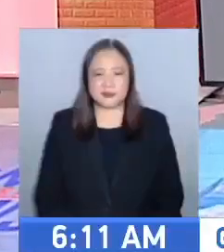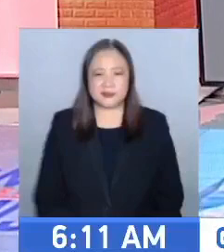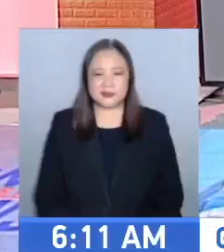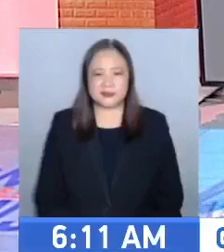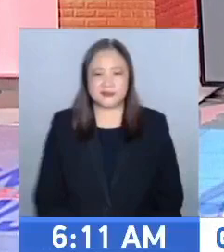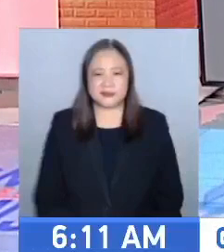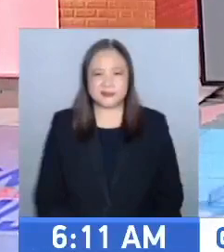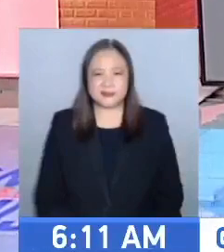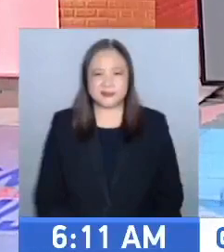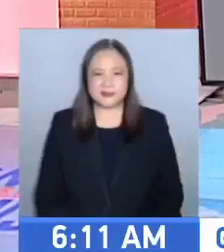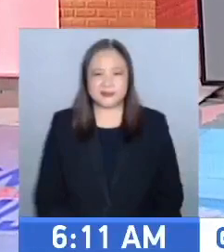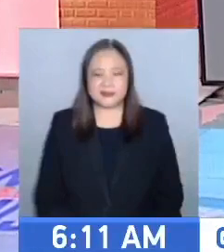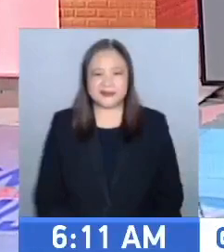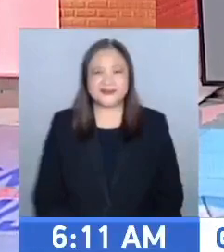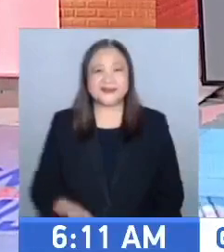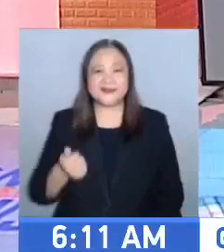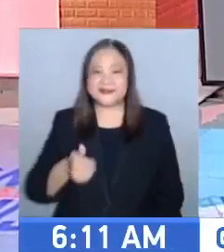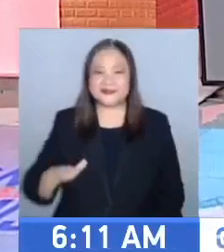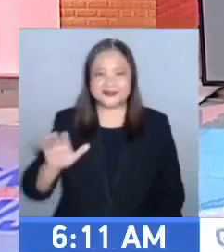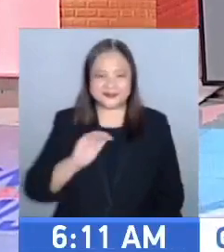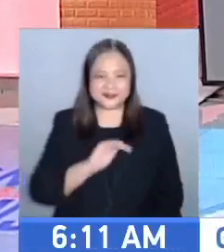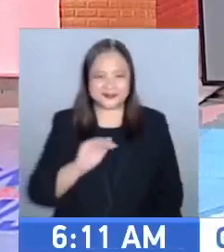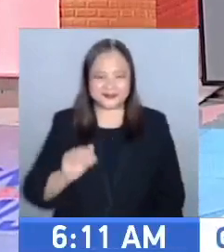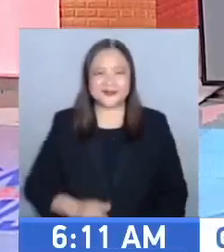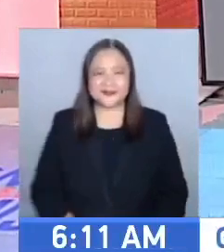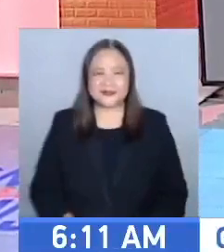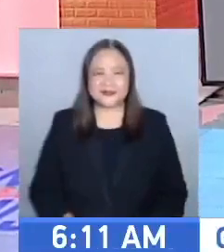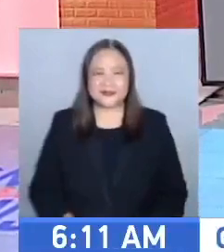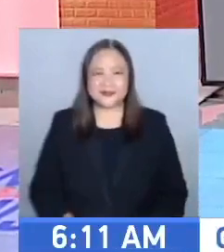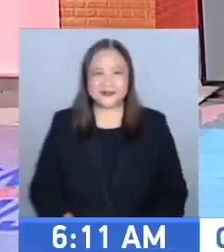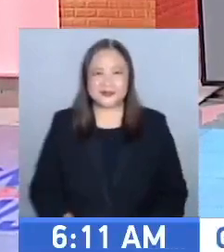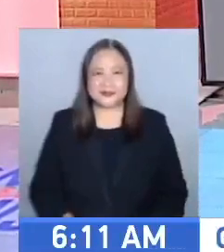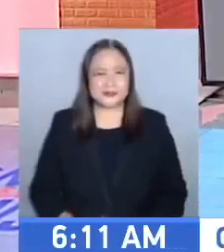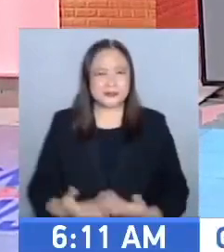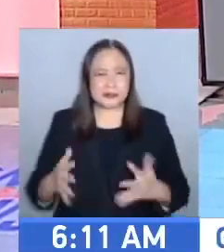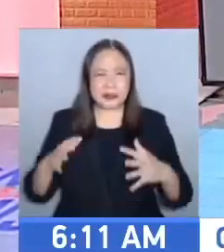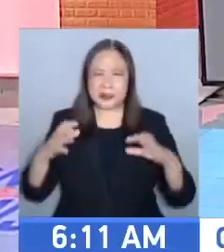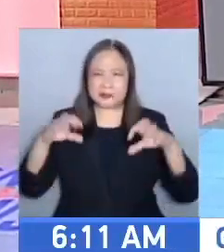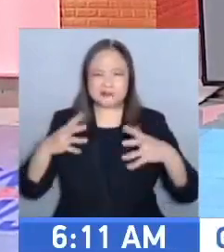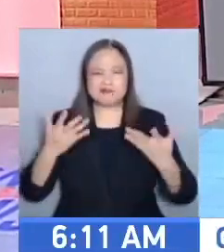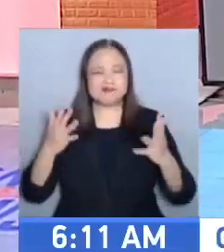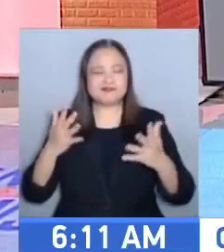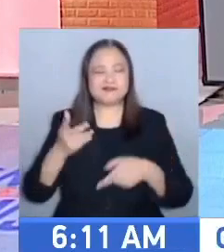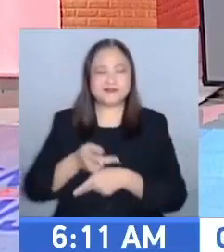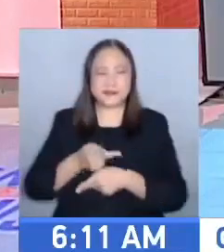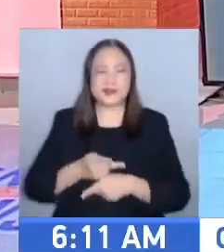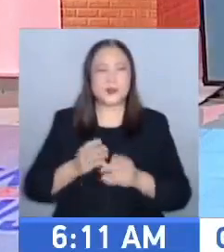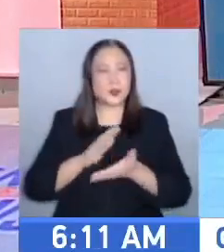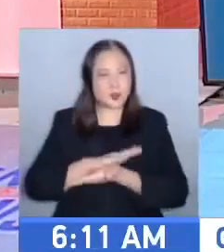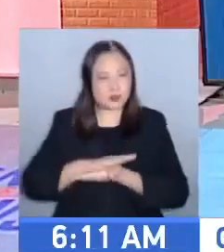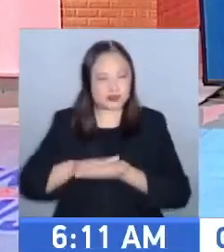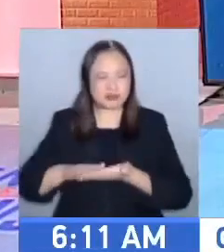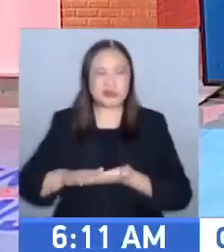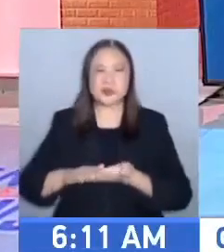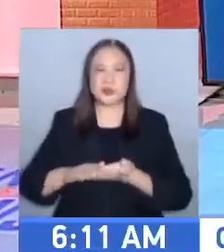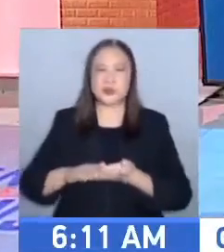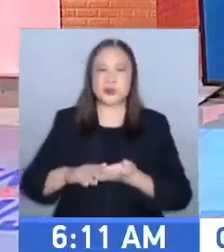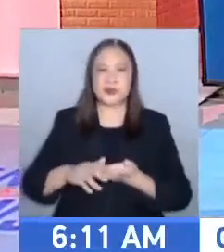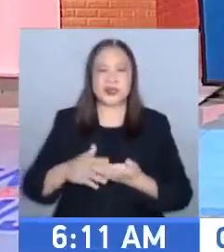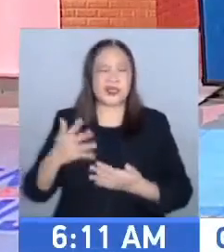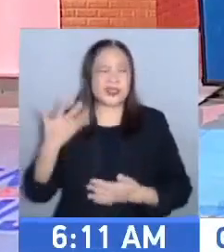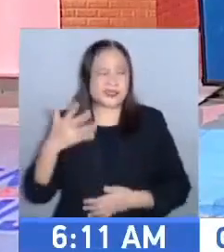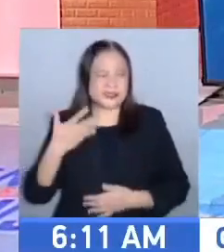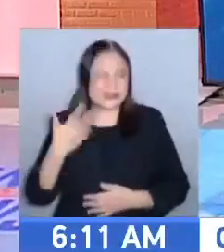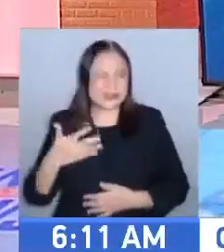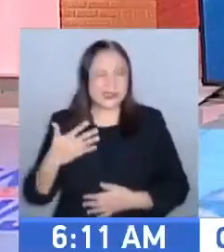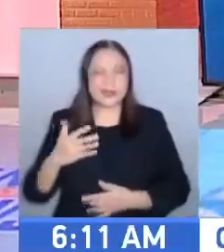Good morning mga kapuso wala na tayong sama ng panahon na binabantayan magiging maayos maaliwalas pero mainit sa ilang bahagi